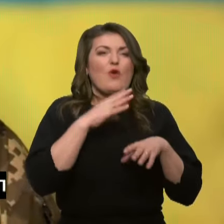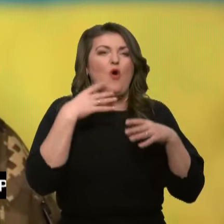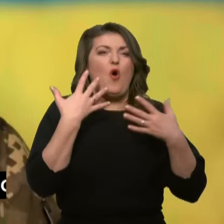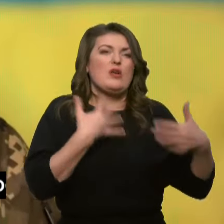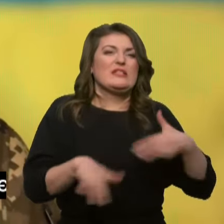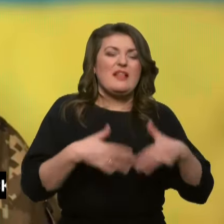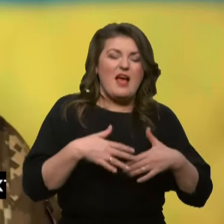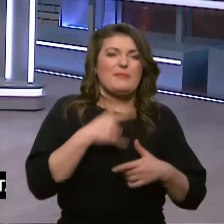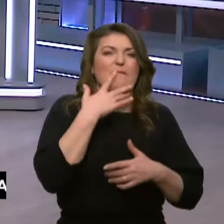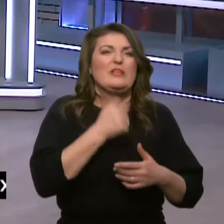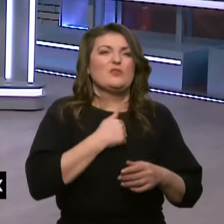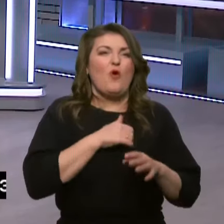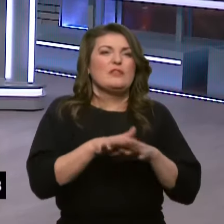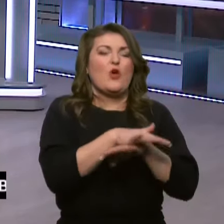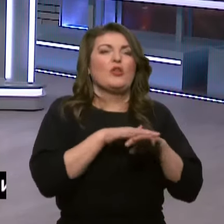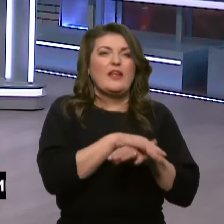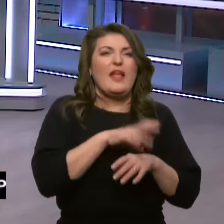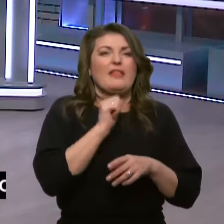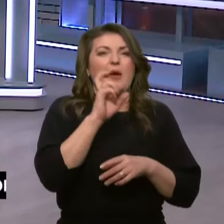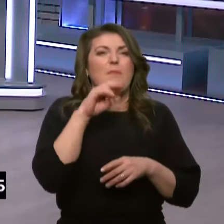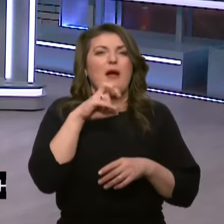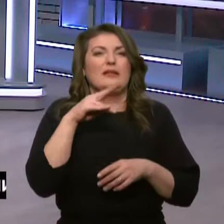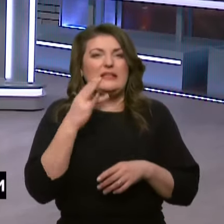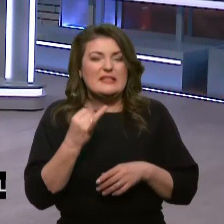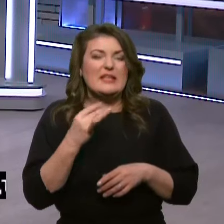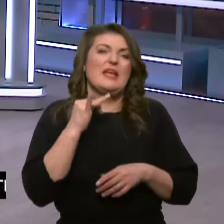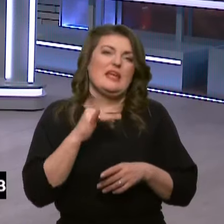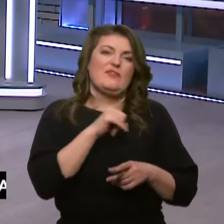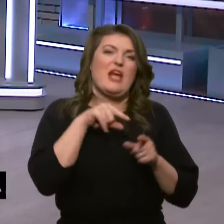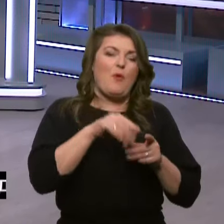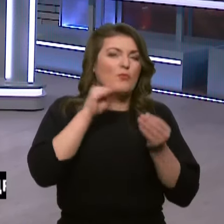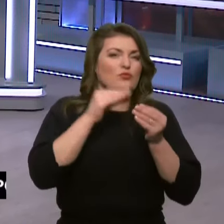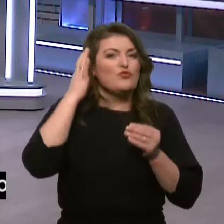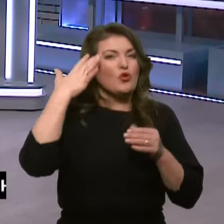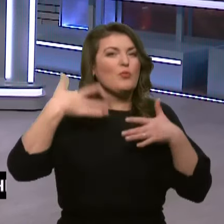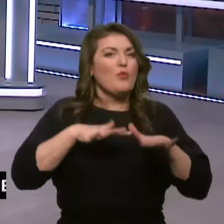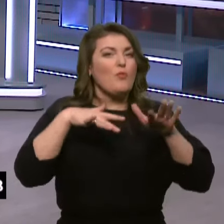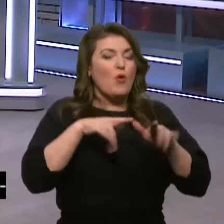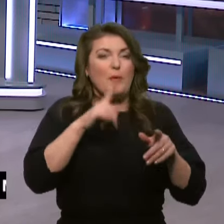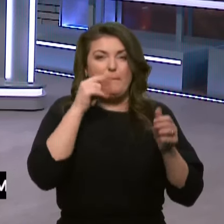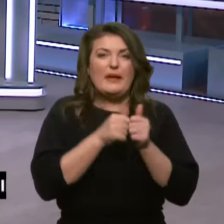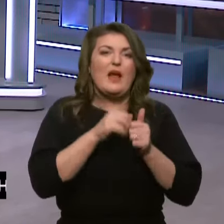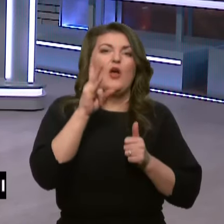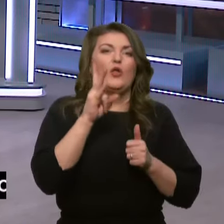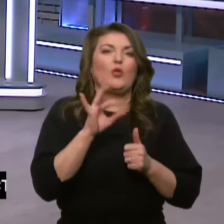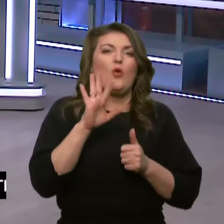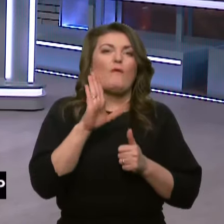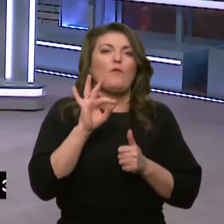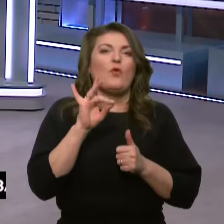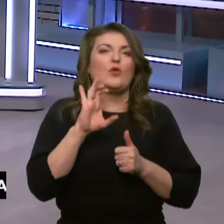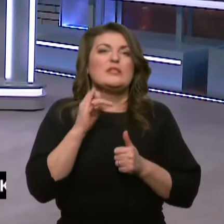контингент на Балтиці і самому Чорному морі, тому, наприклад, біля Новоросійська, от класичний